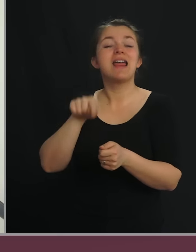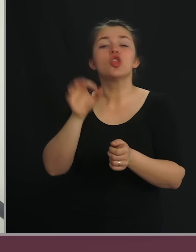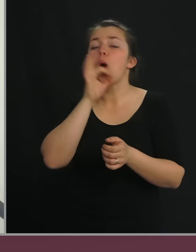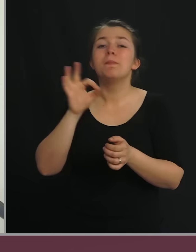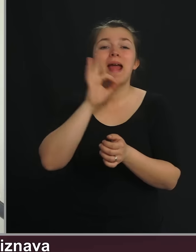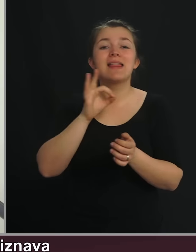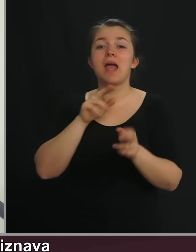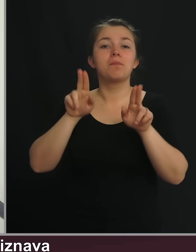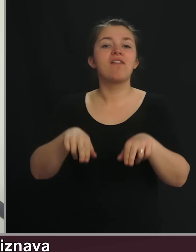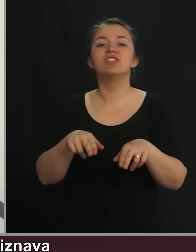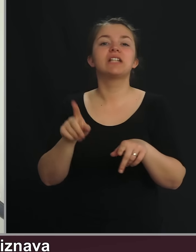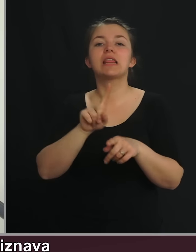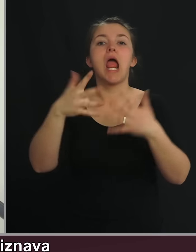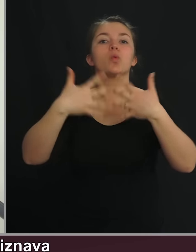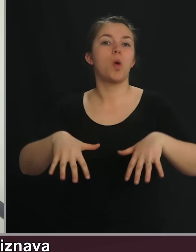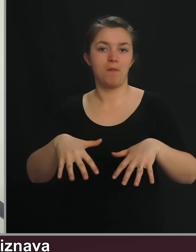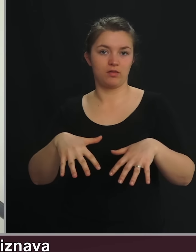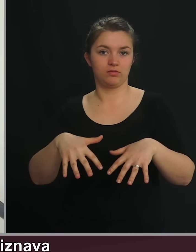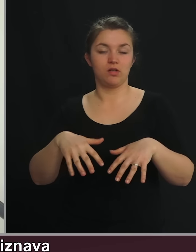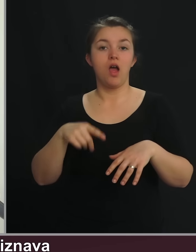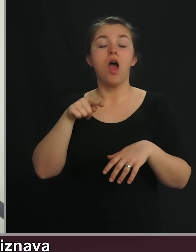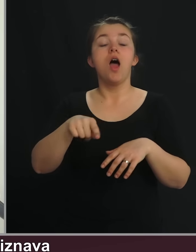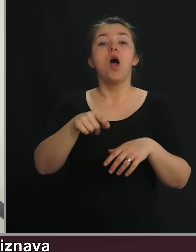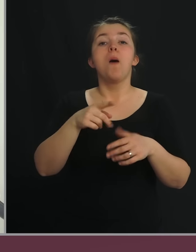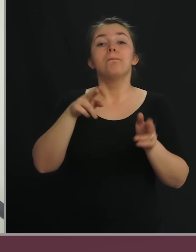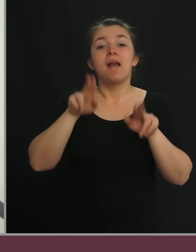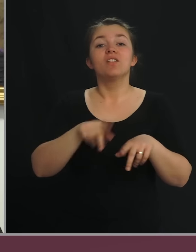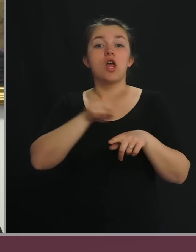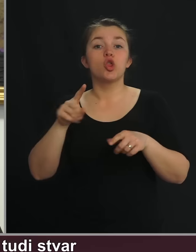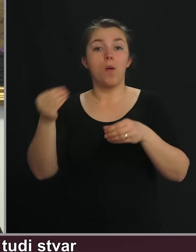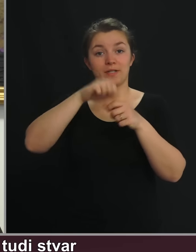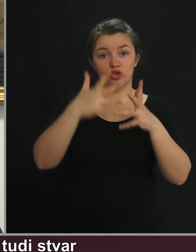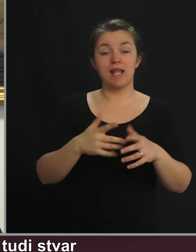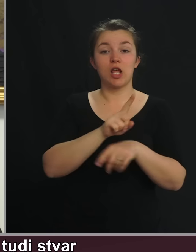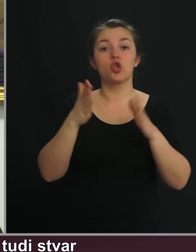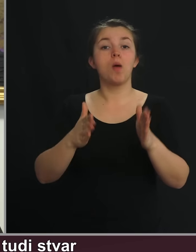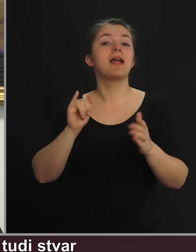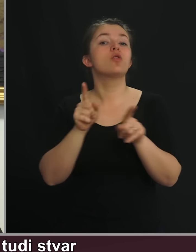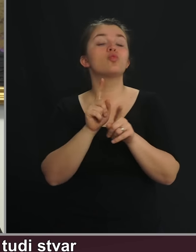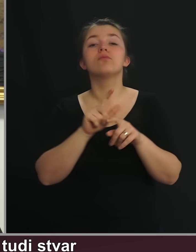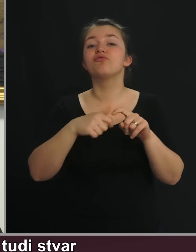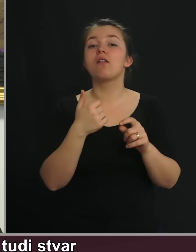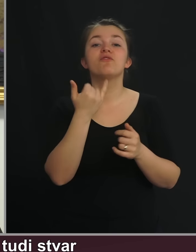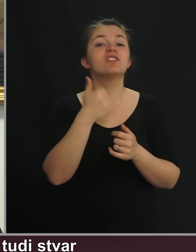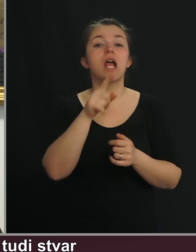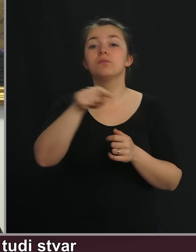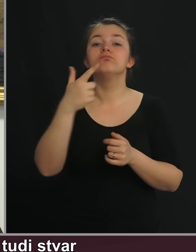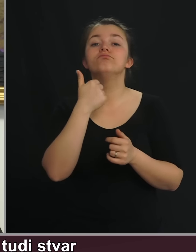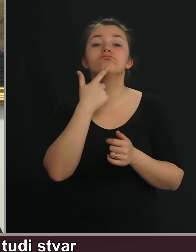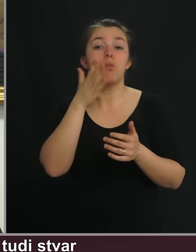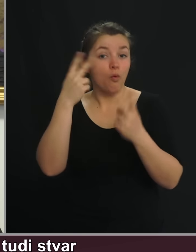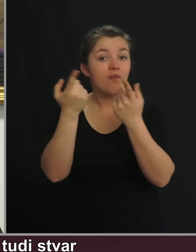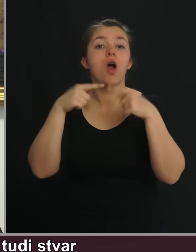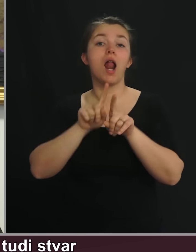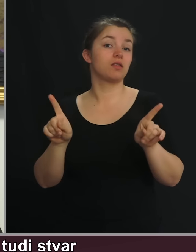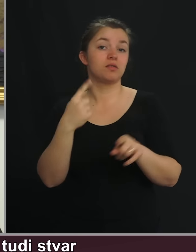posameznika, nobena pravica se ne priznava po sami uradni dolžnosti. Pravica do prištete dobe je tudi stvar vsakega